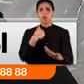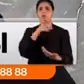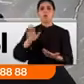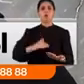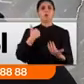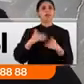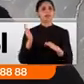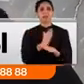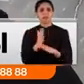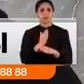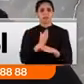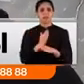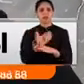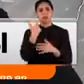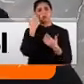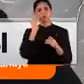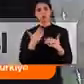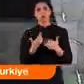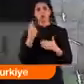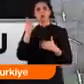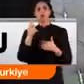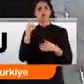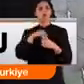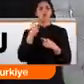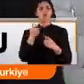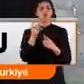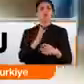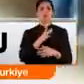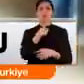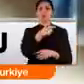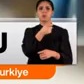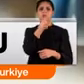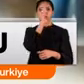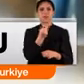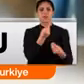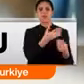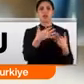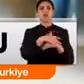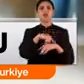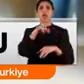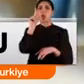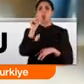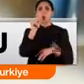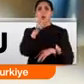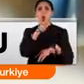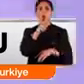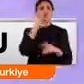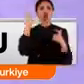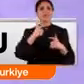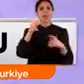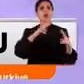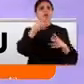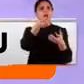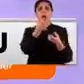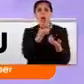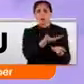yaralanmış? Ona şaşırdım. Bunda bir iş var. Kim verdi bunların yerine bıçağı? Gecenin saat 11'inde o bıçakları hangi lokantadan aldılar,